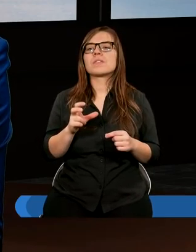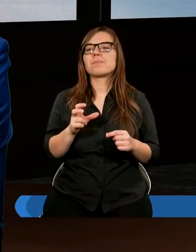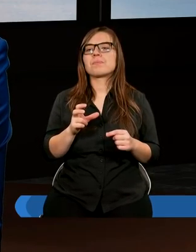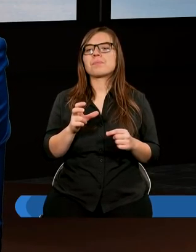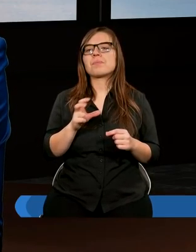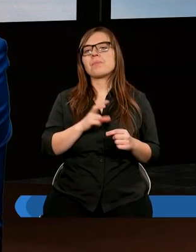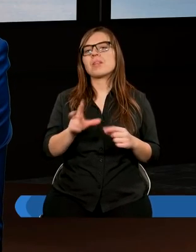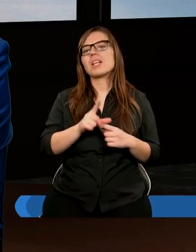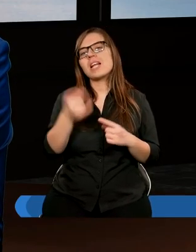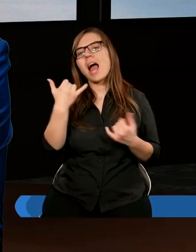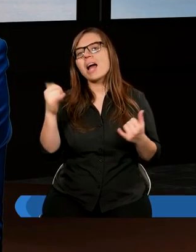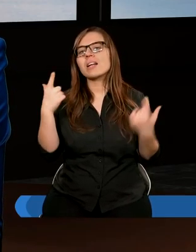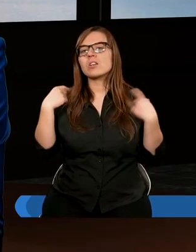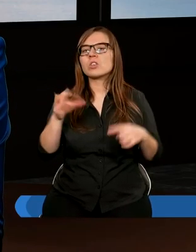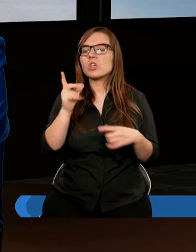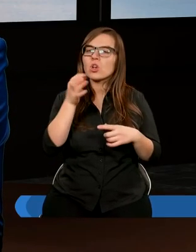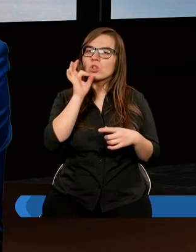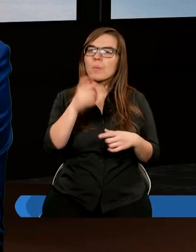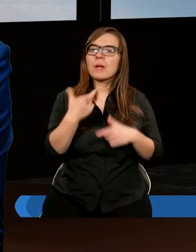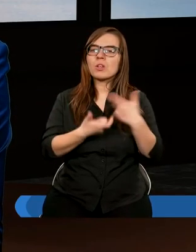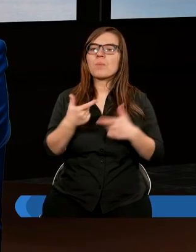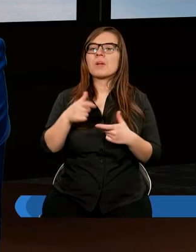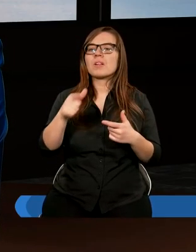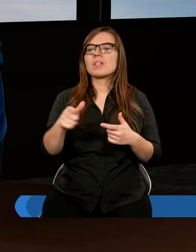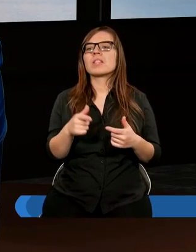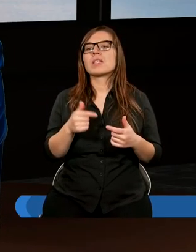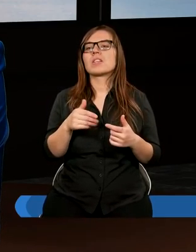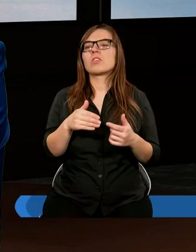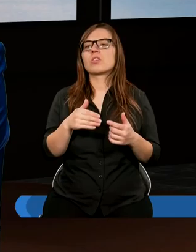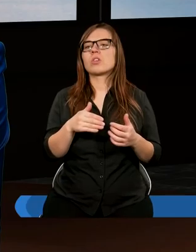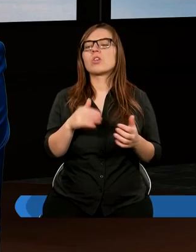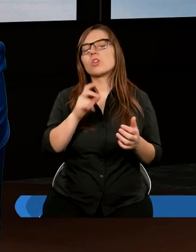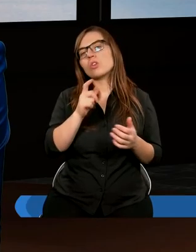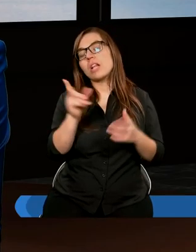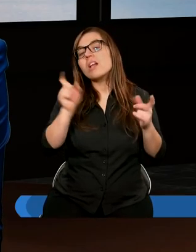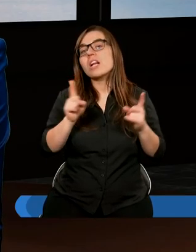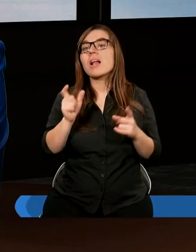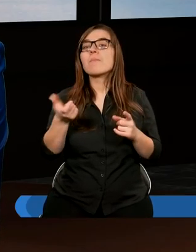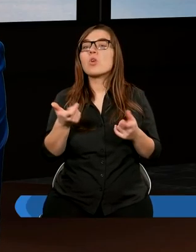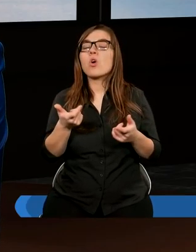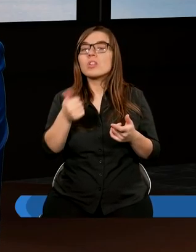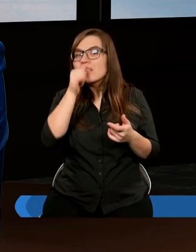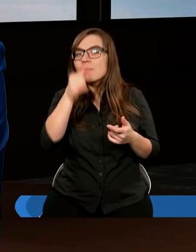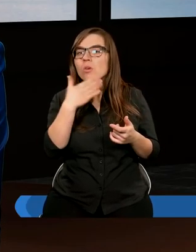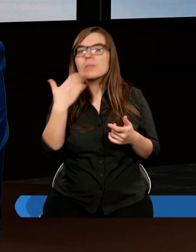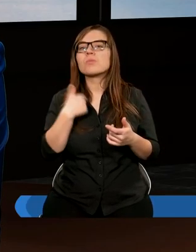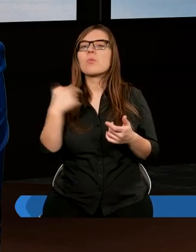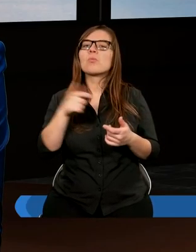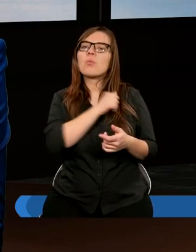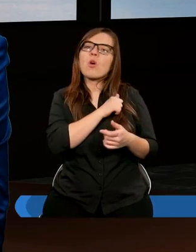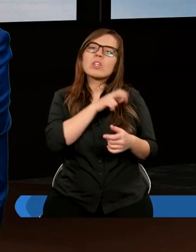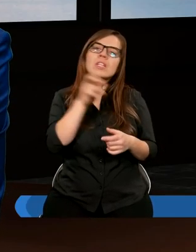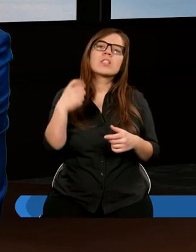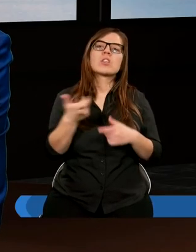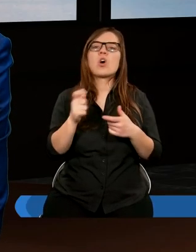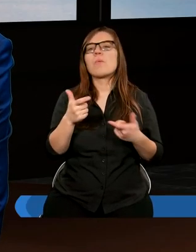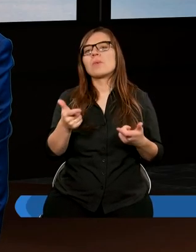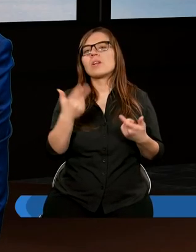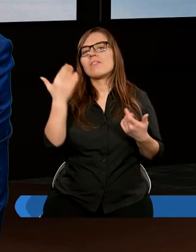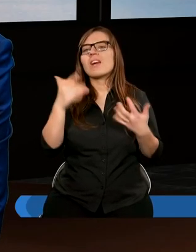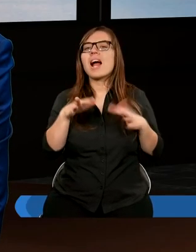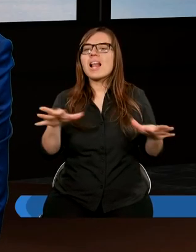kogoś robienia czegoś dobrego, przykład komuś dać nawet te pieniądze, niekoniecznie pożyczyć, prawda? Więc nie ma takich możliwości taka osoba, tak? Więc